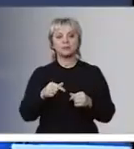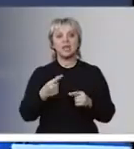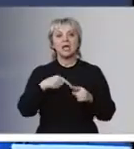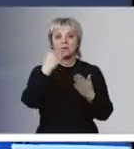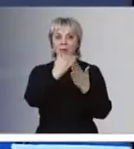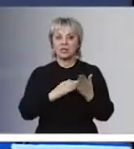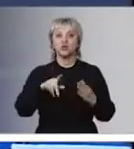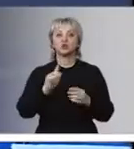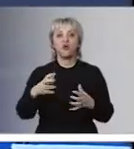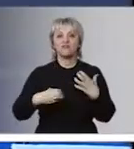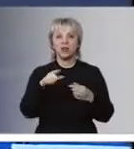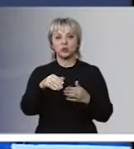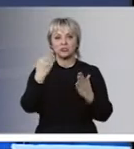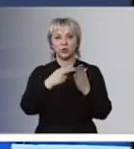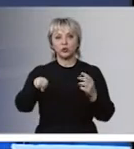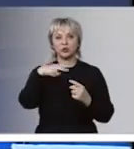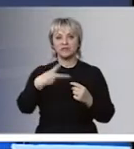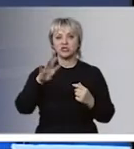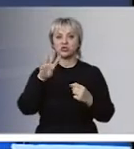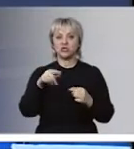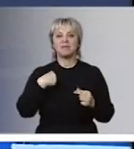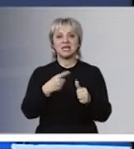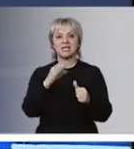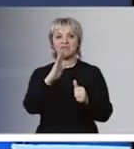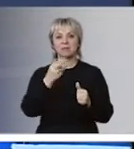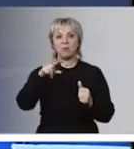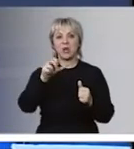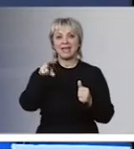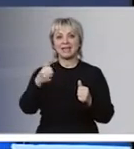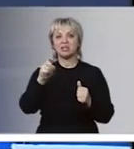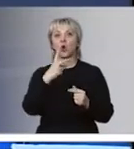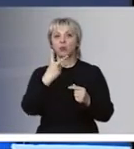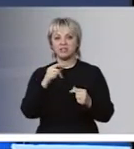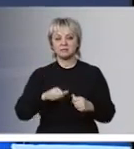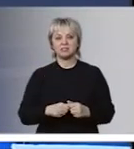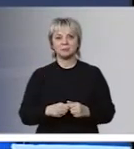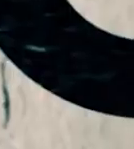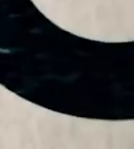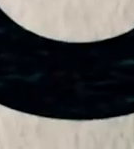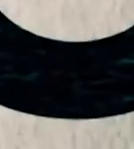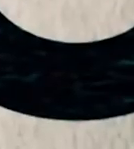Это была программа «Что волнует» на телеканале «Дон-24». Меня зовут Иван Полехин. Увидимся!